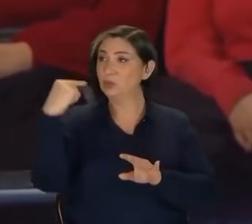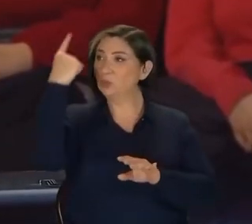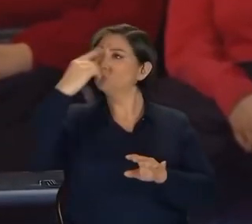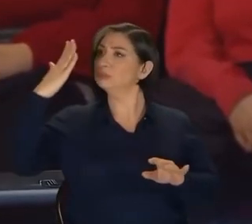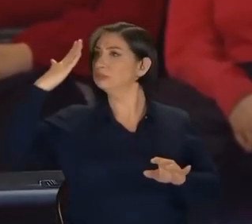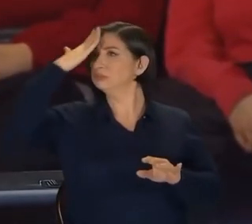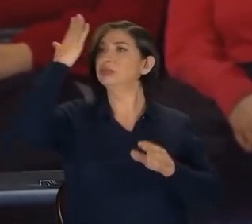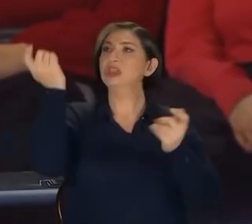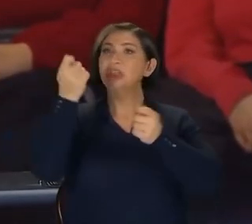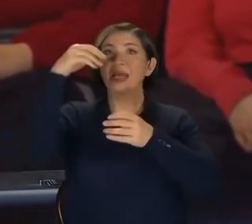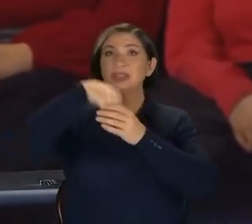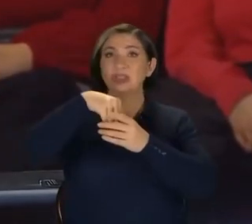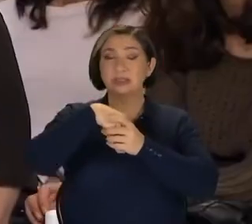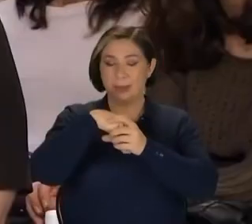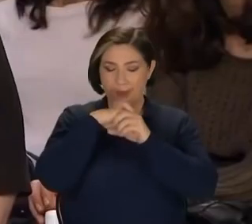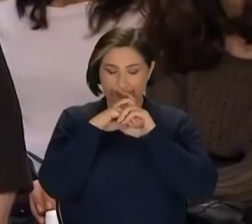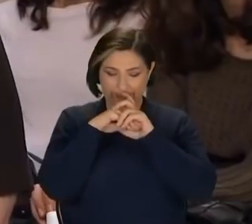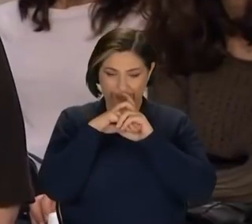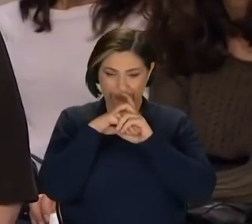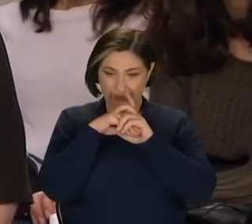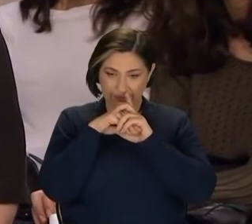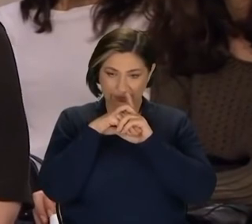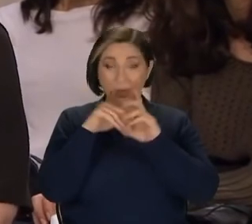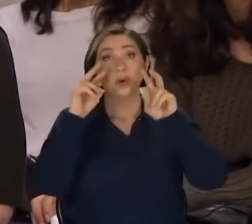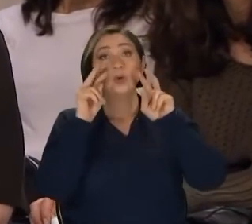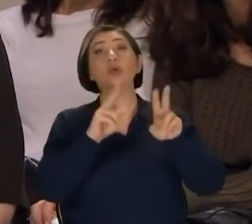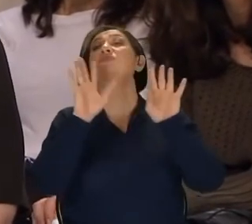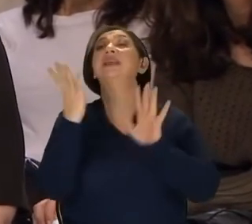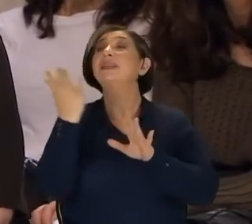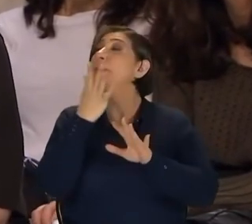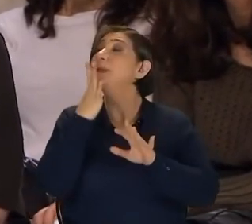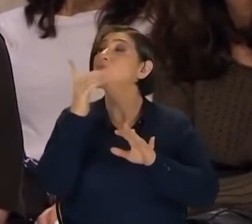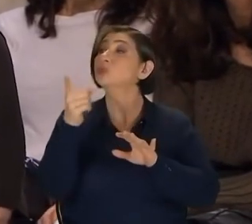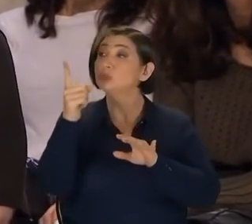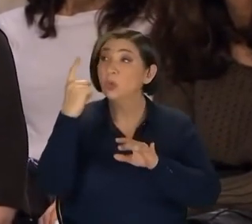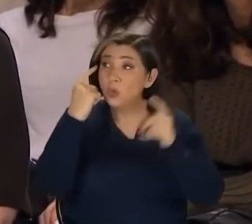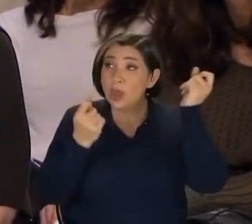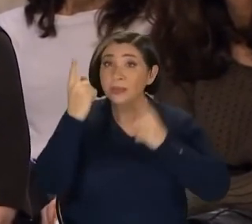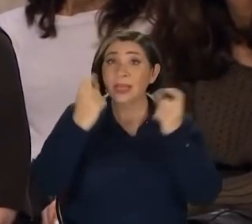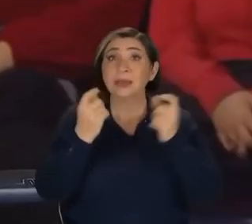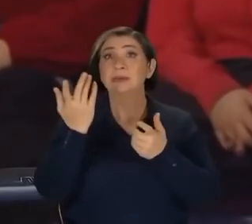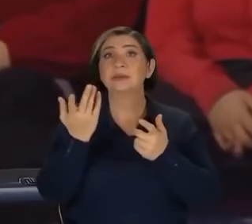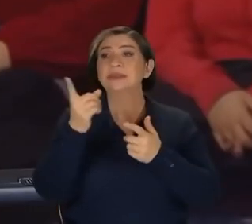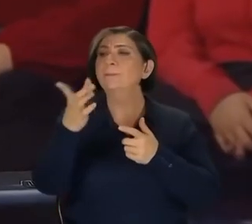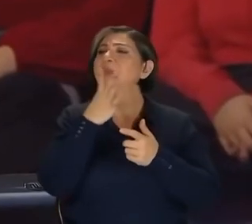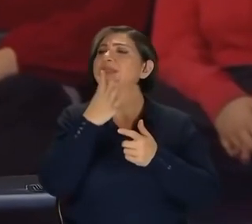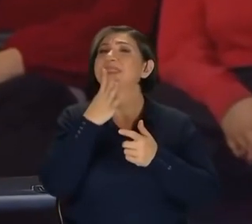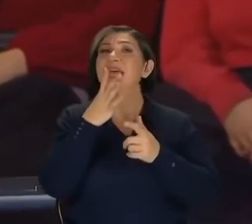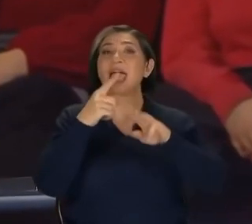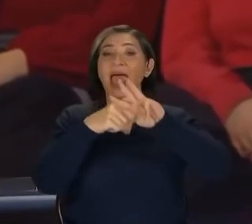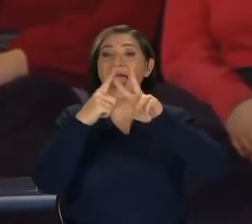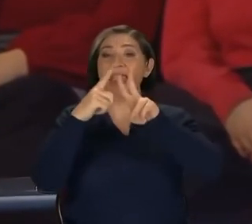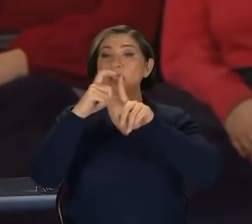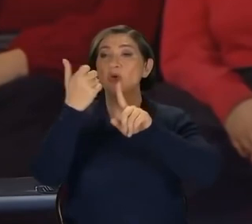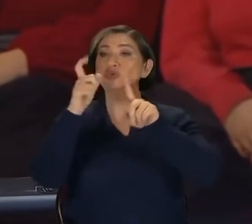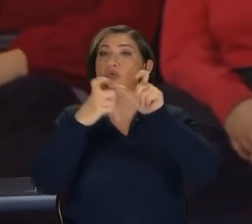akın işler arasında bence öyle. Görünmeyeceğini nereden biliyorsun? Bir yandan da bunları üret. Şey bilirsin sen. Endülüs